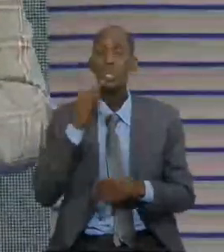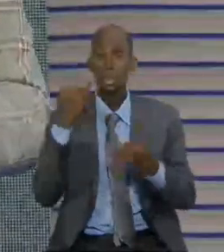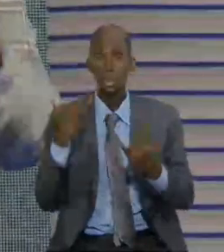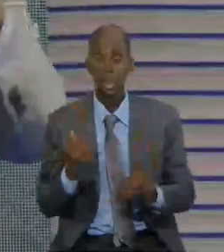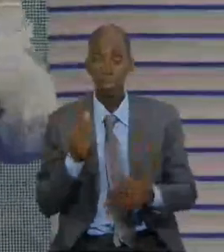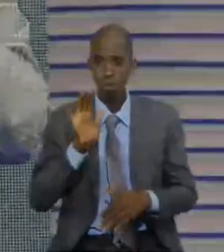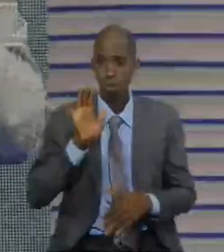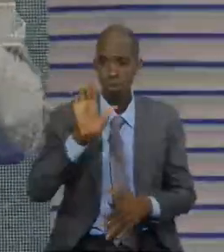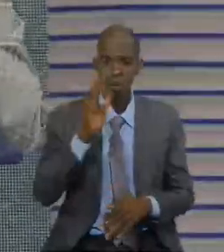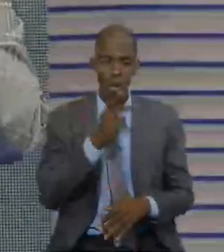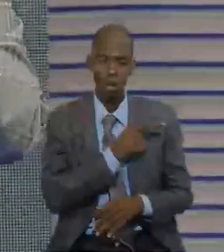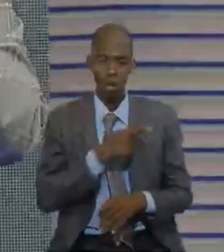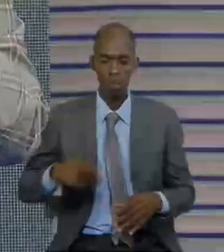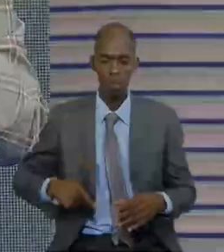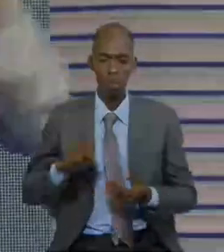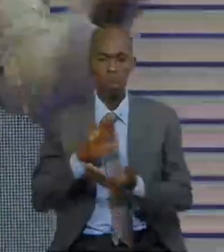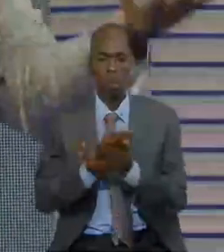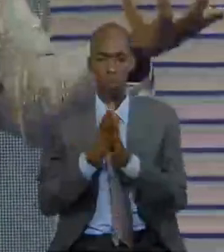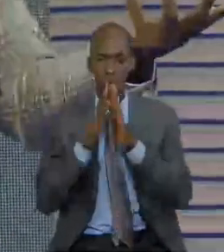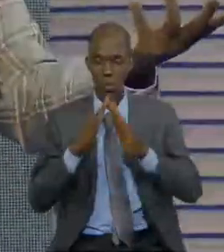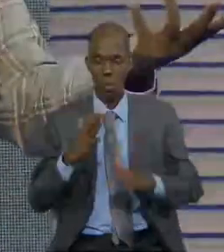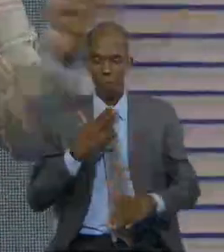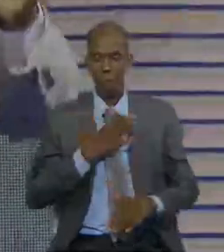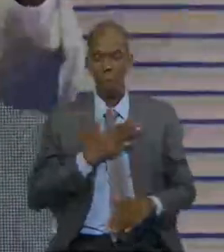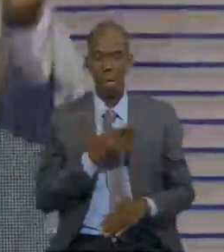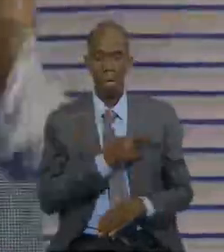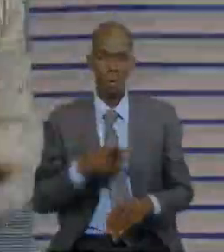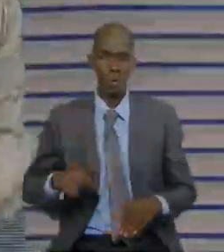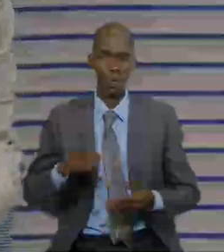W prince my principal